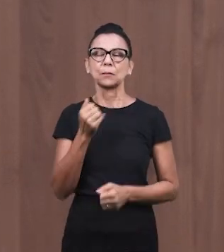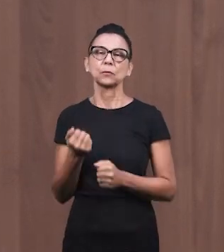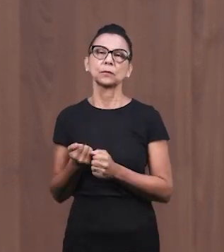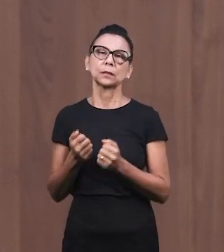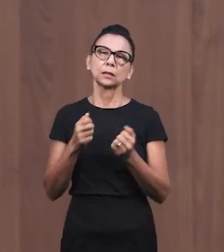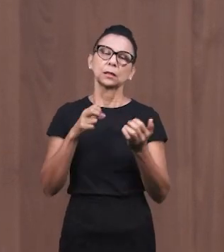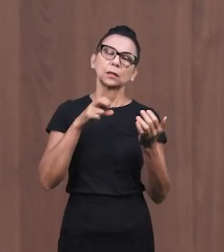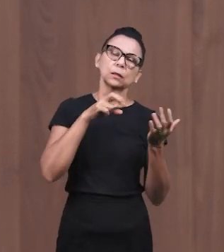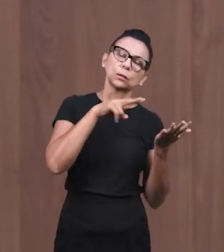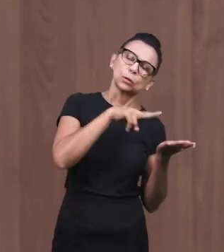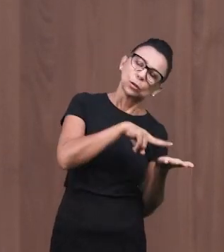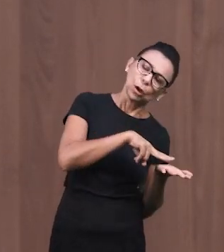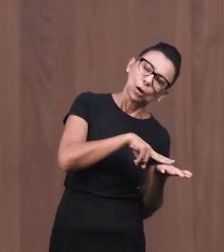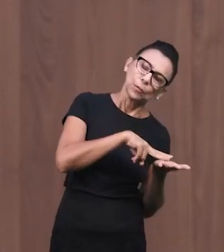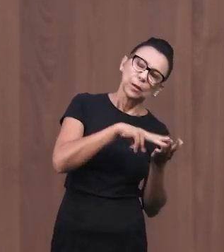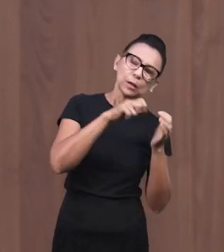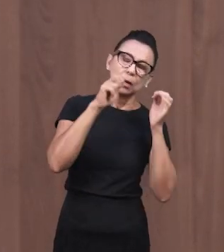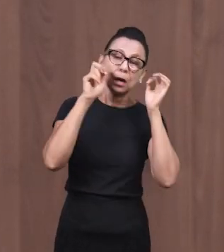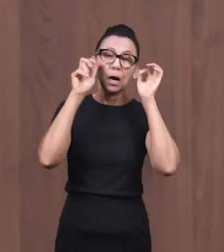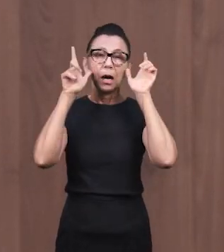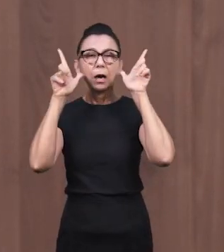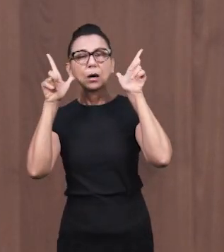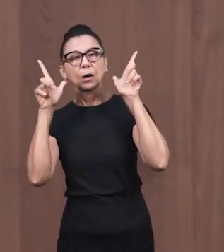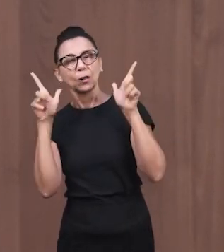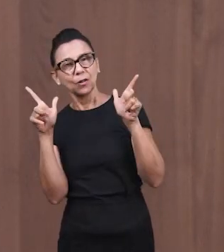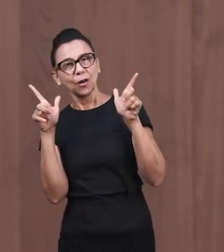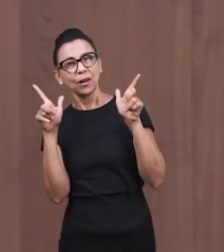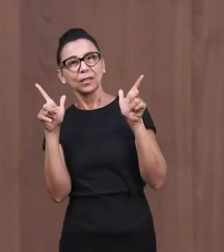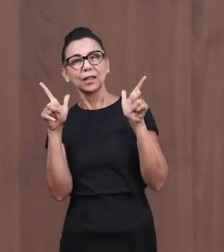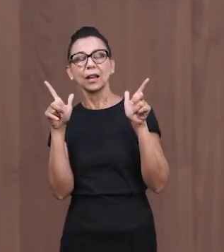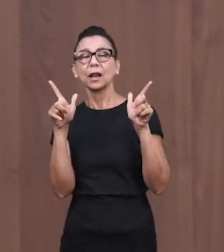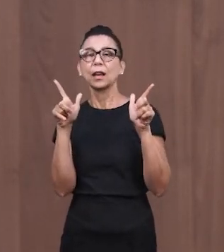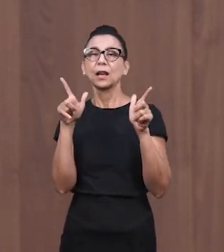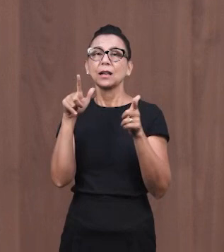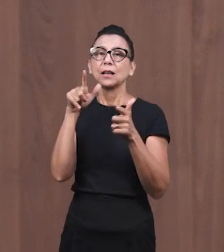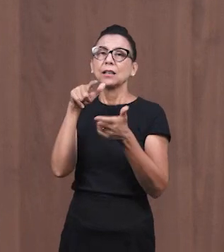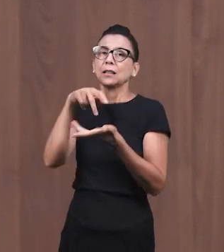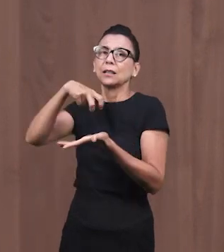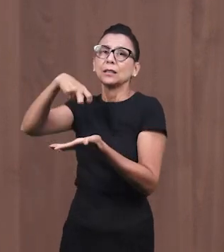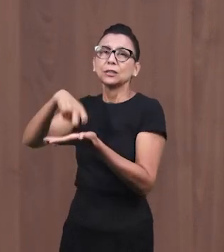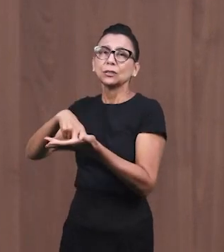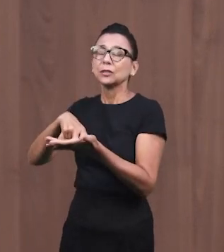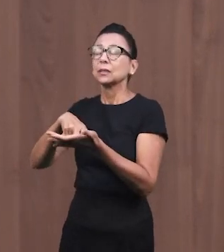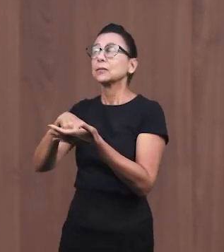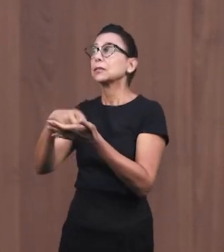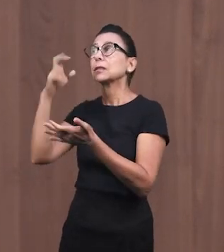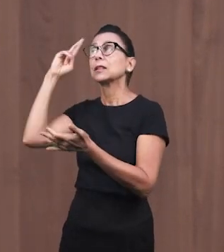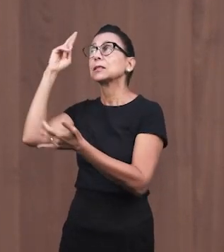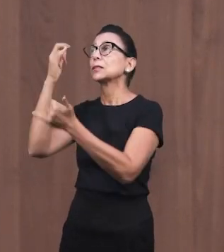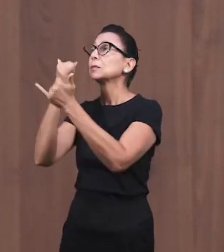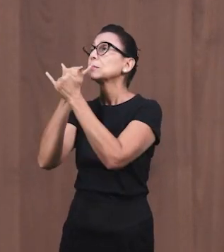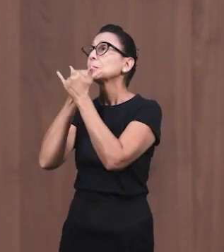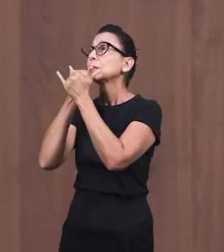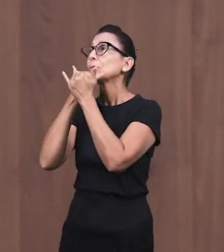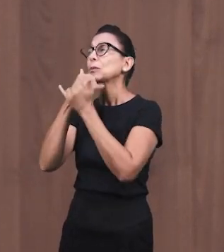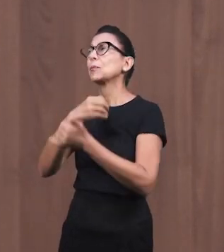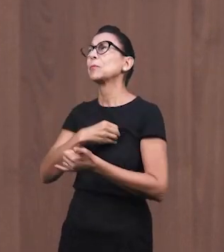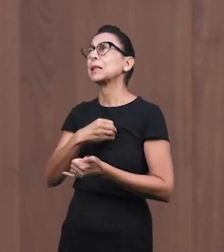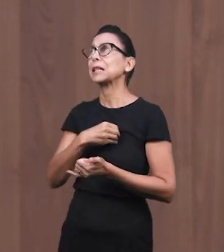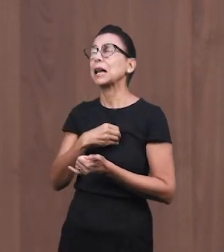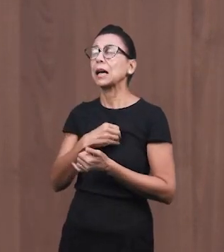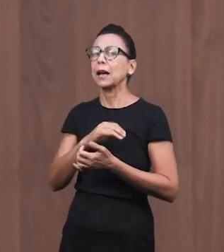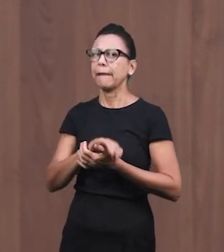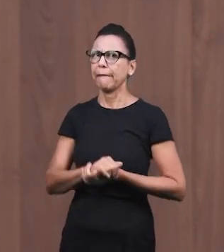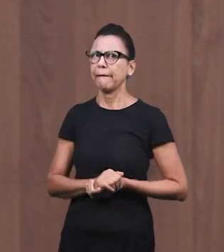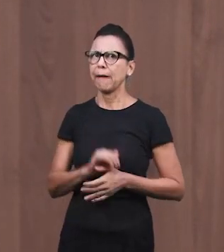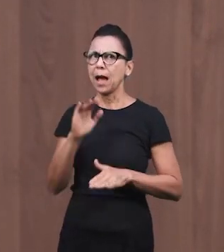nous réveillons, quand nous dormons, avant de commencer le culte, nous allons demander pardon. Pourquoi? Parce que des fois,